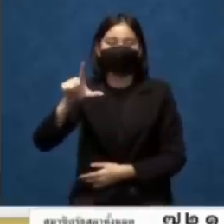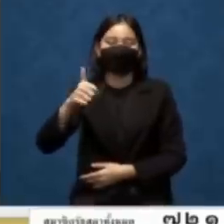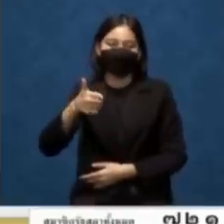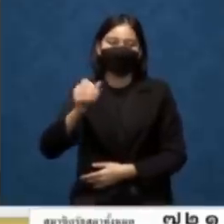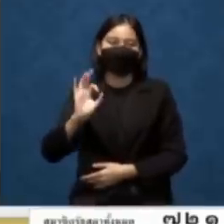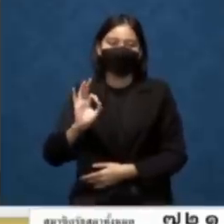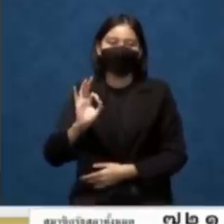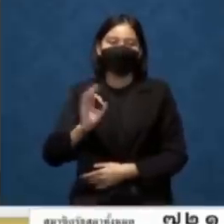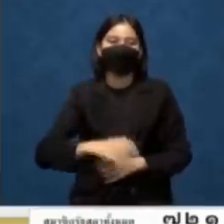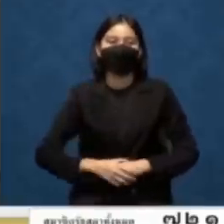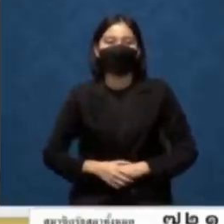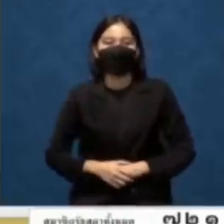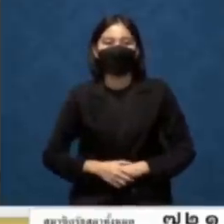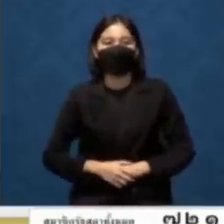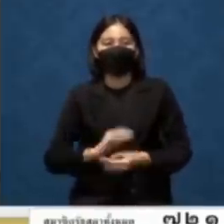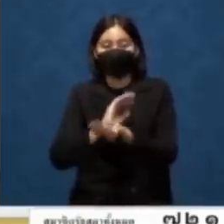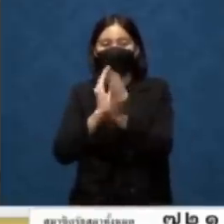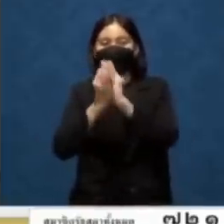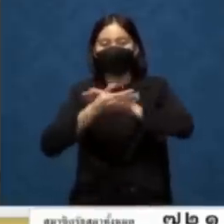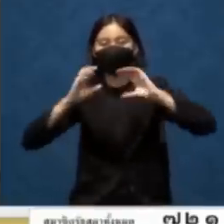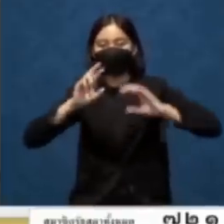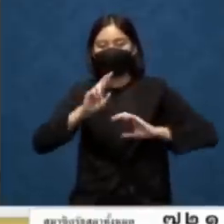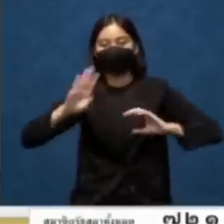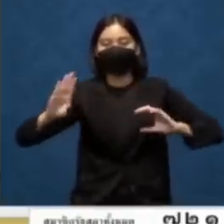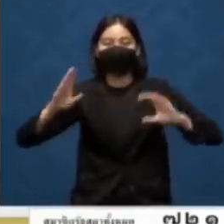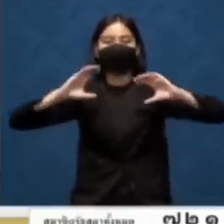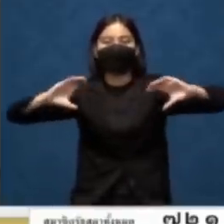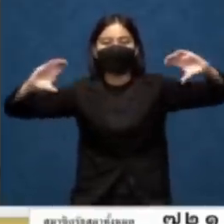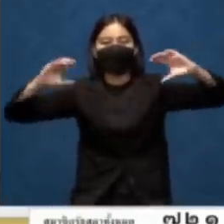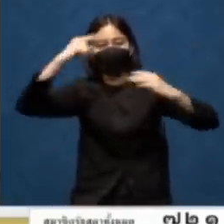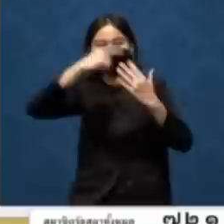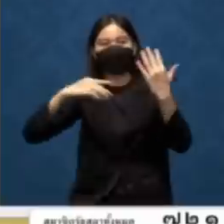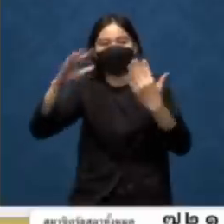แล้มเป็เรปรchmalตวรูประบบรชการทงประเทชด้